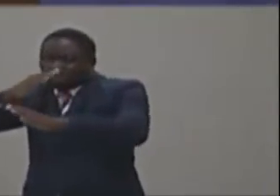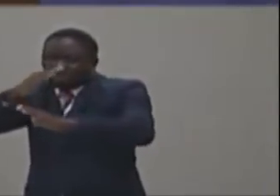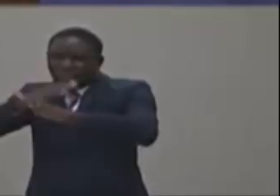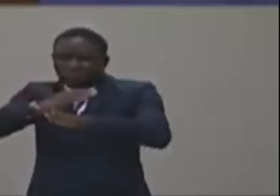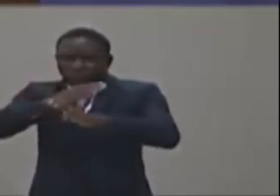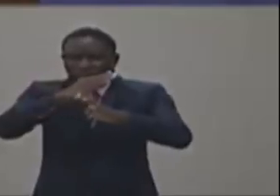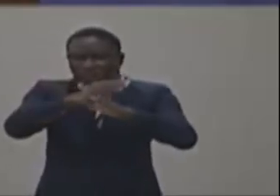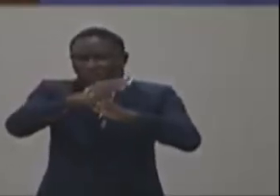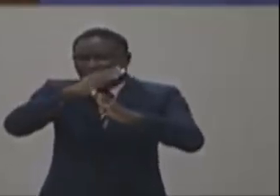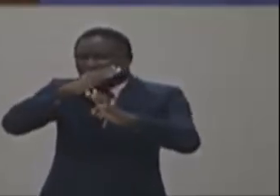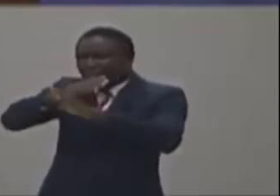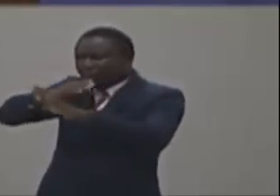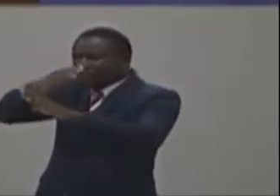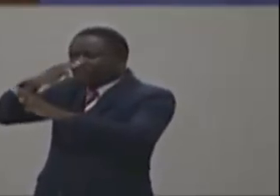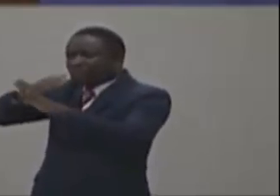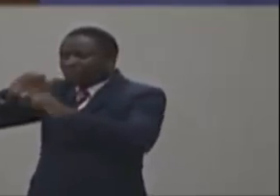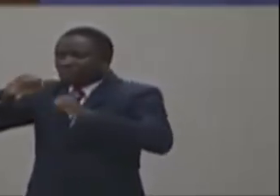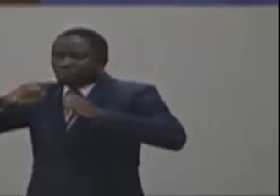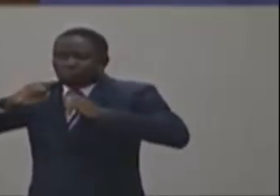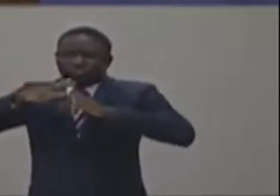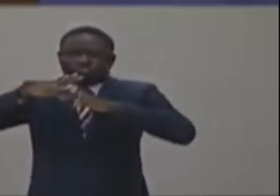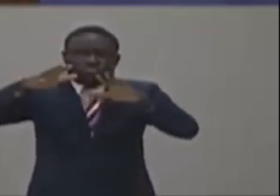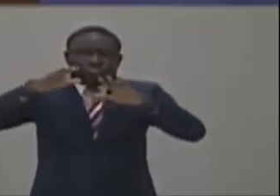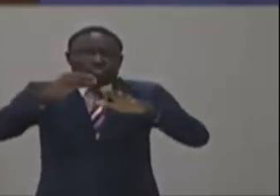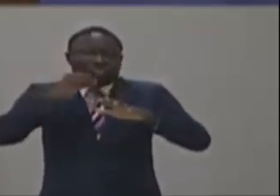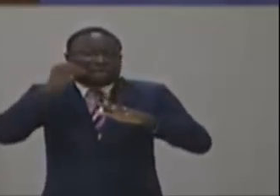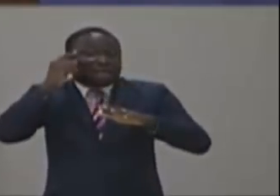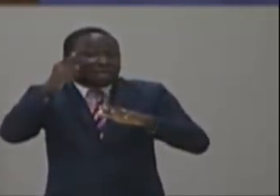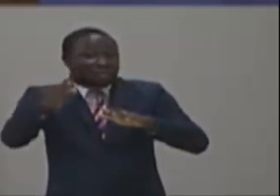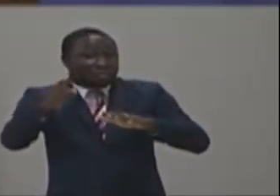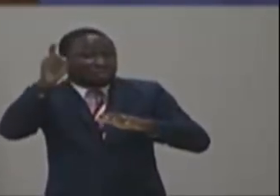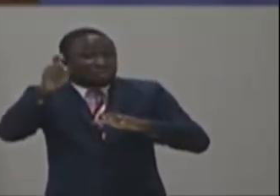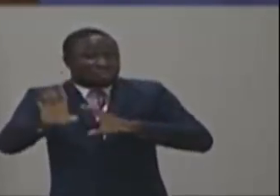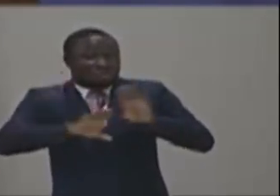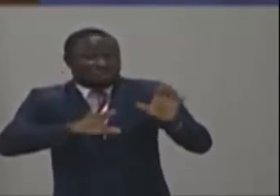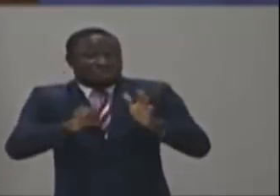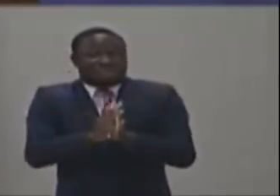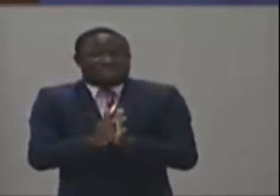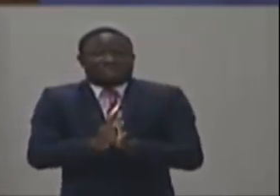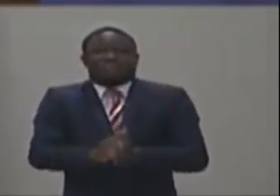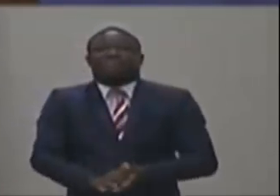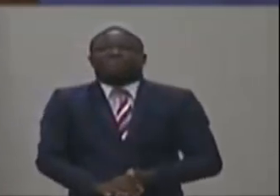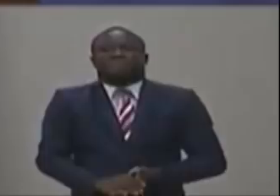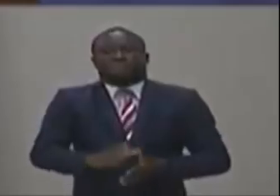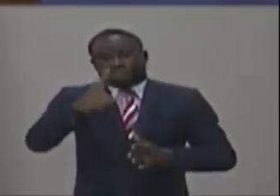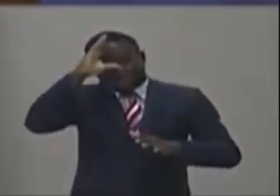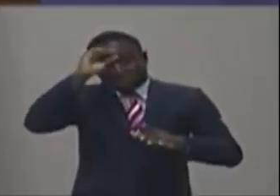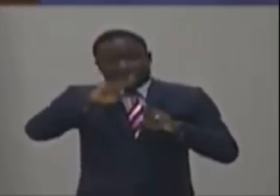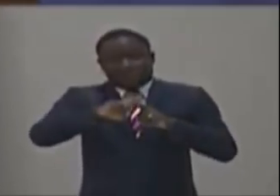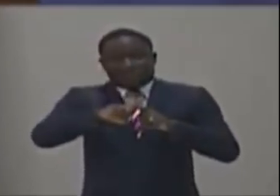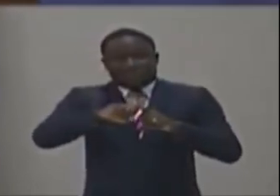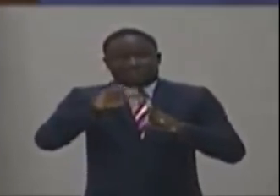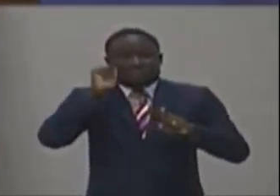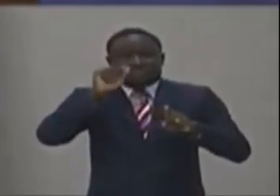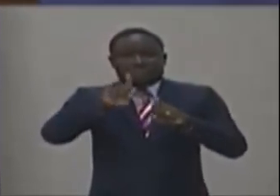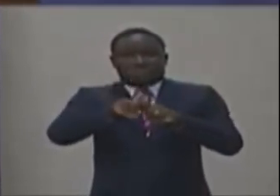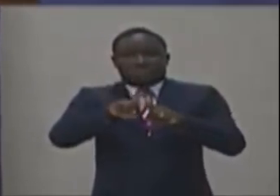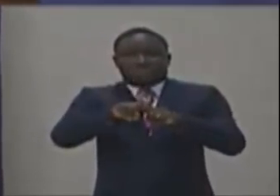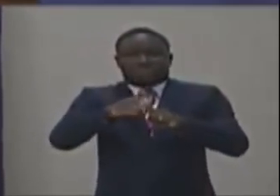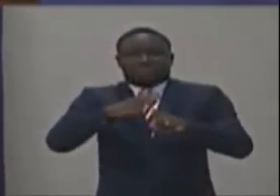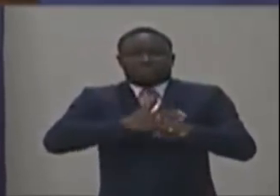couper, pour empêcher le fait de dégâts à la caille. Faut nous faire ça. Frem,